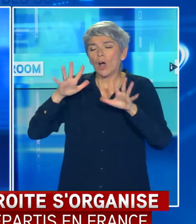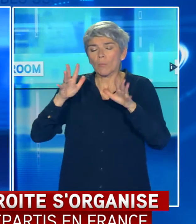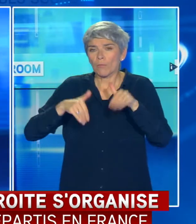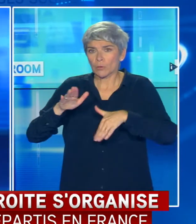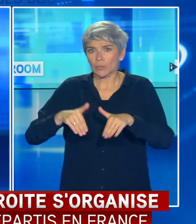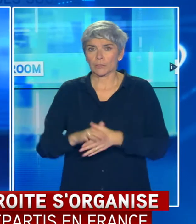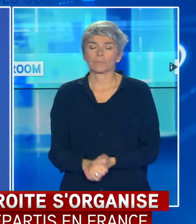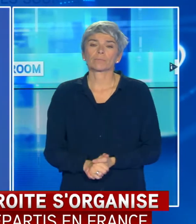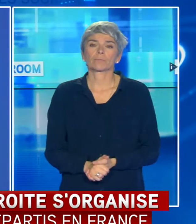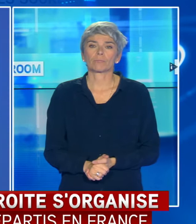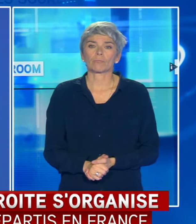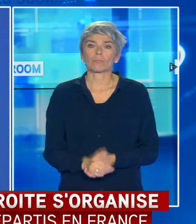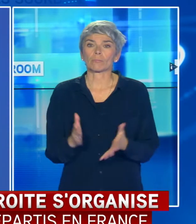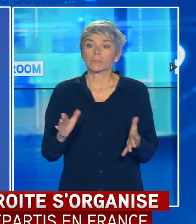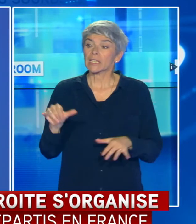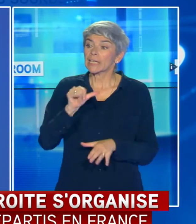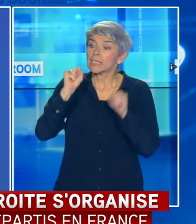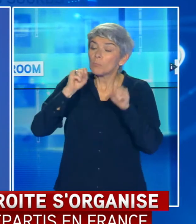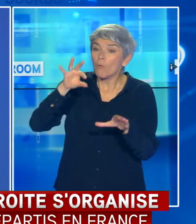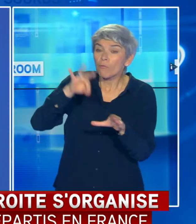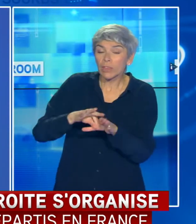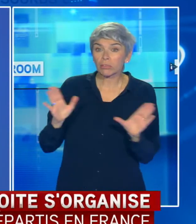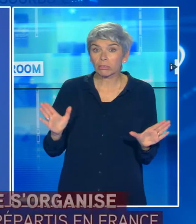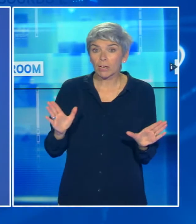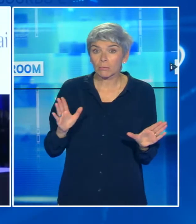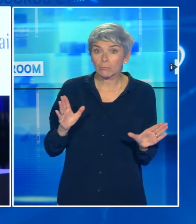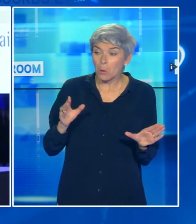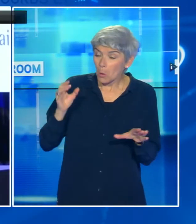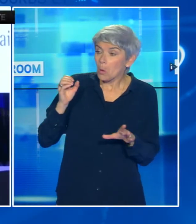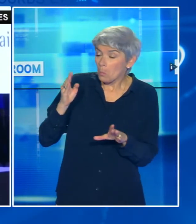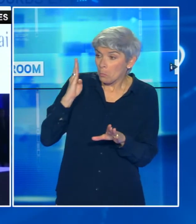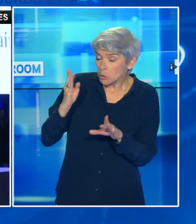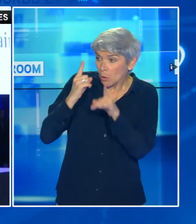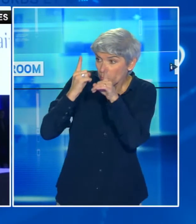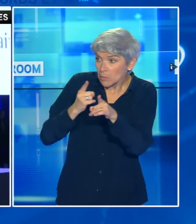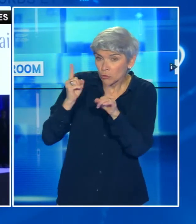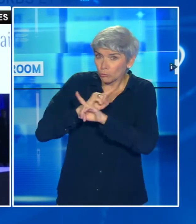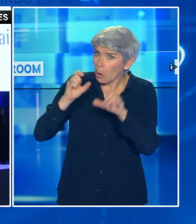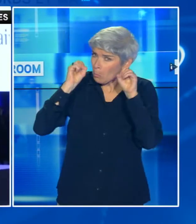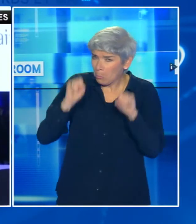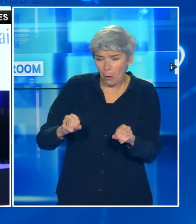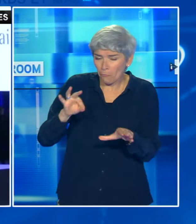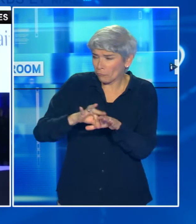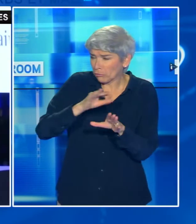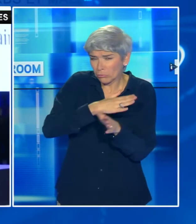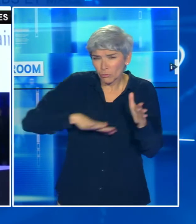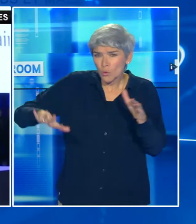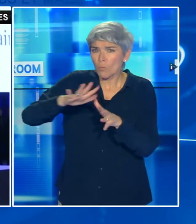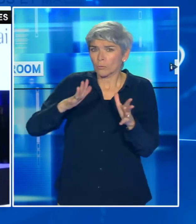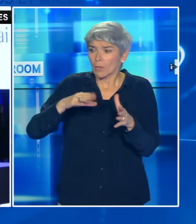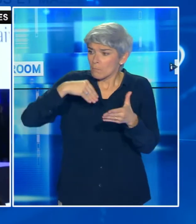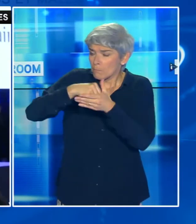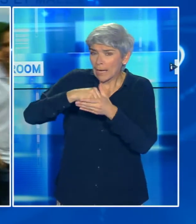Vallon. Qui peut voter ? Pas besoin d'être militant encarté pour glisser son bulletin dans l'urne. Pour participer